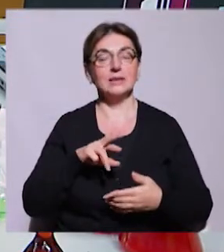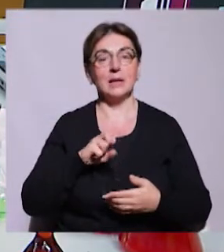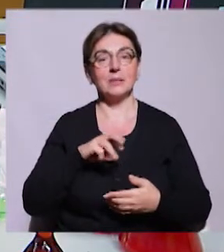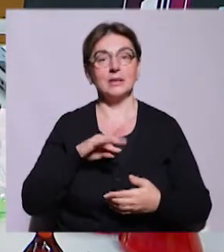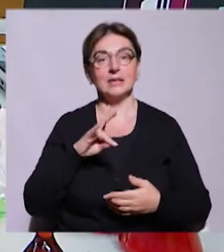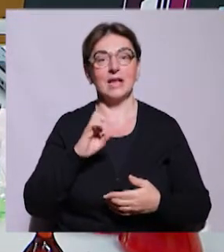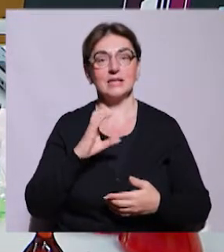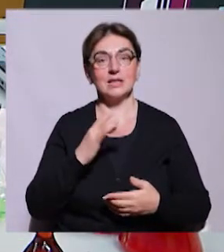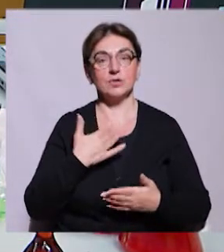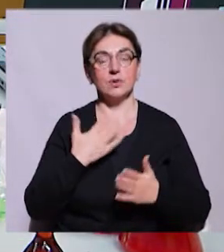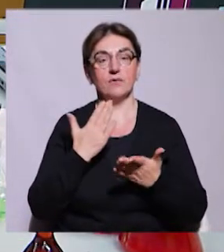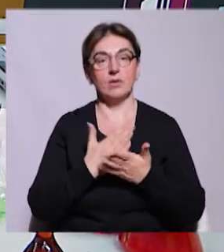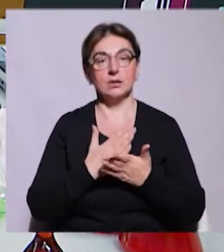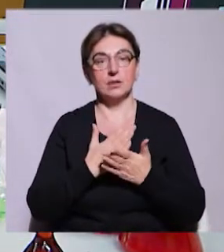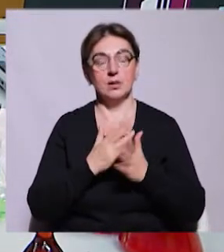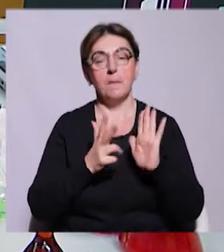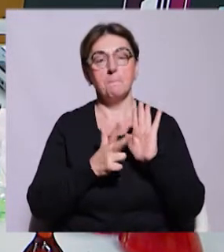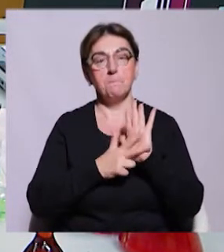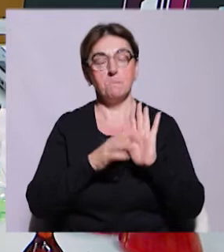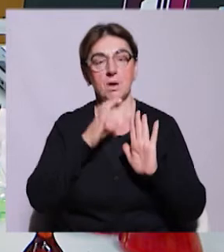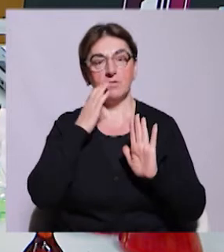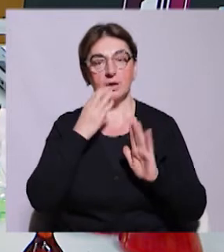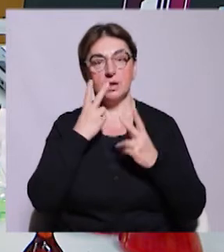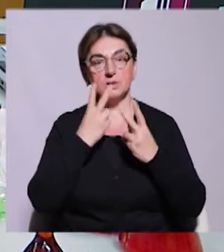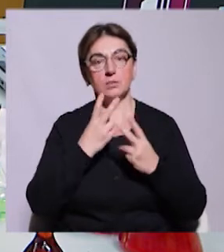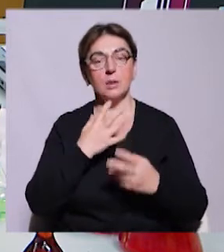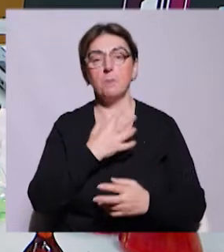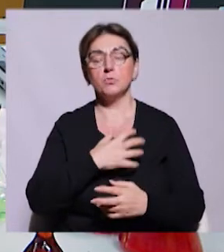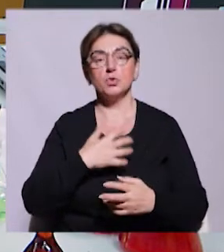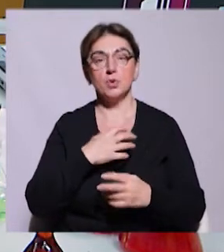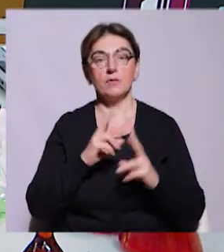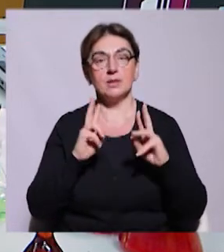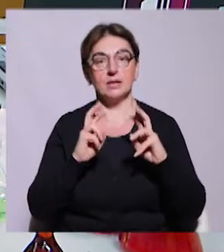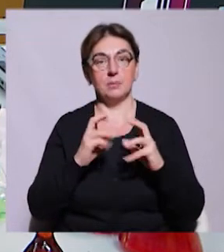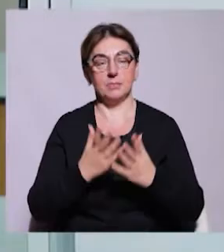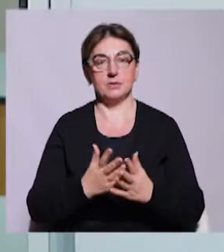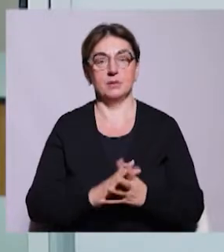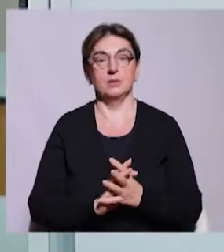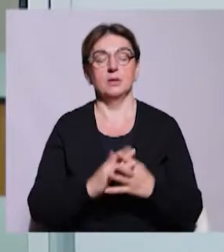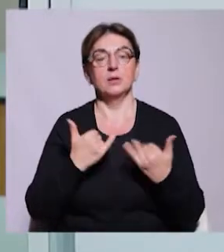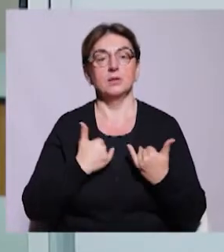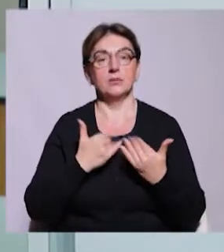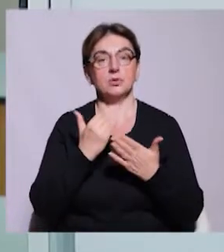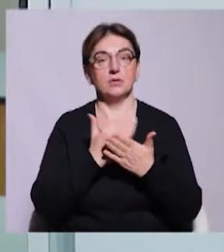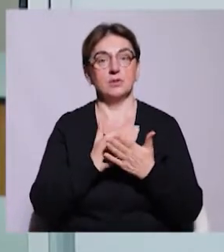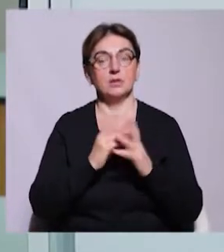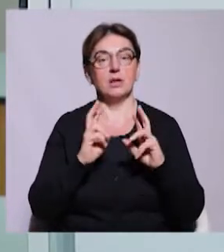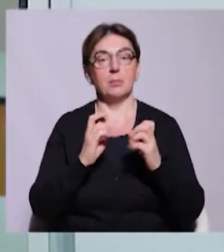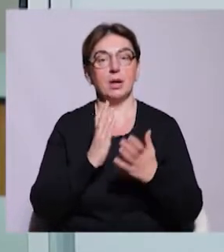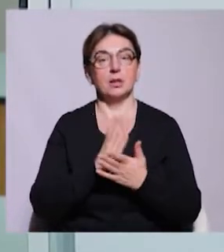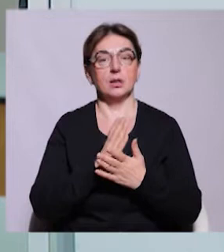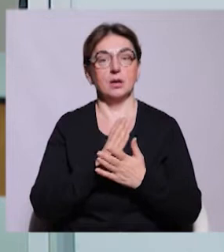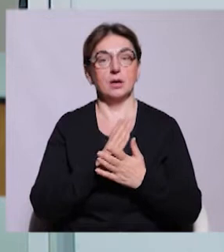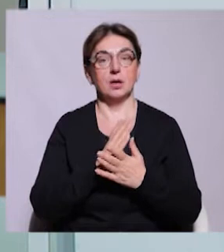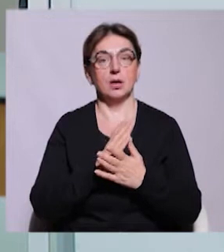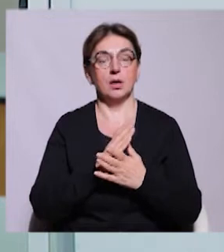მოგესალმებით, მე ვარ დემეტრე ნარსია და ჩვენ ვიმყოფებით ისევ მეორე კლასში და განვიხილავთ უმნიშვნელოვანეს საკითხებს. დღევანდელი ჩვენი